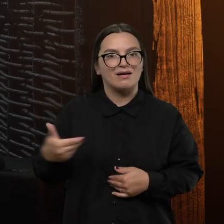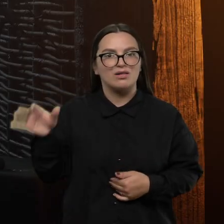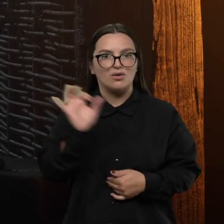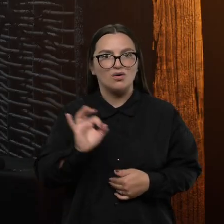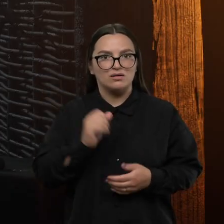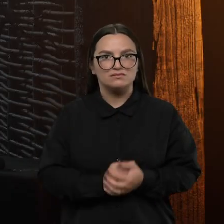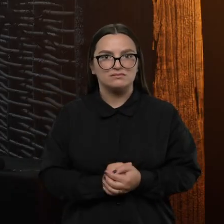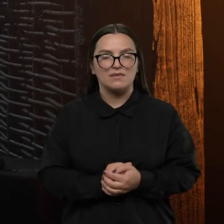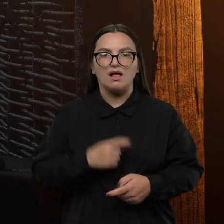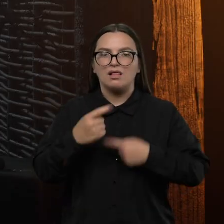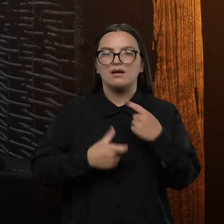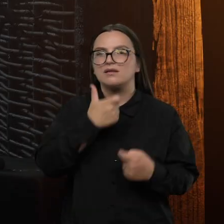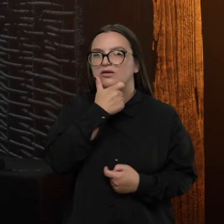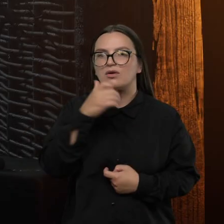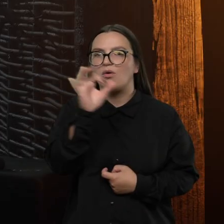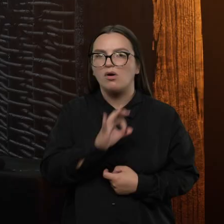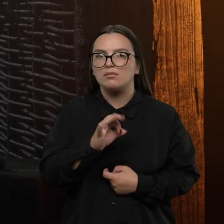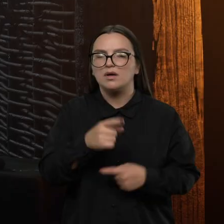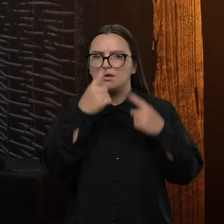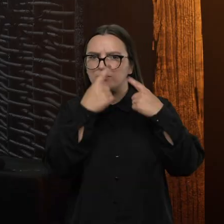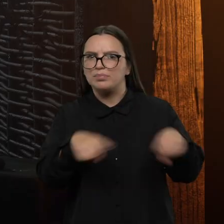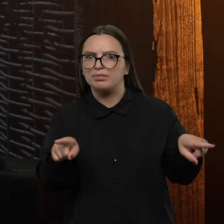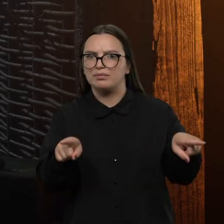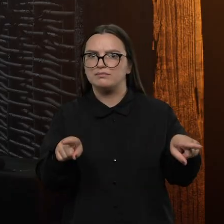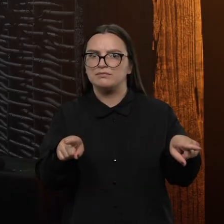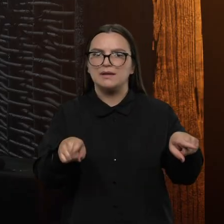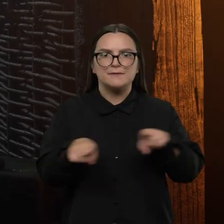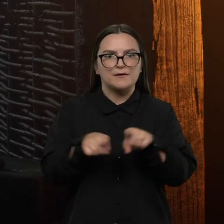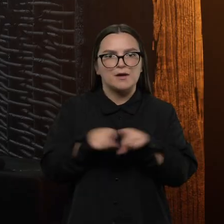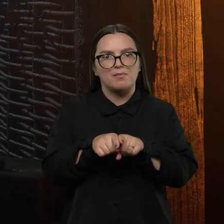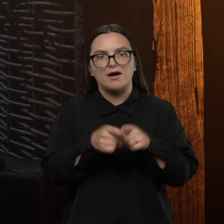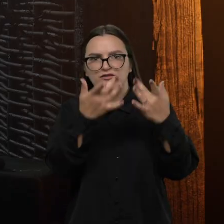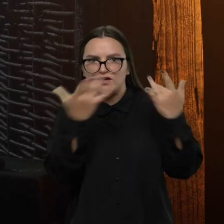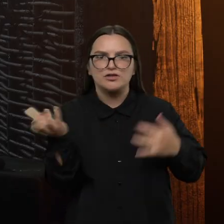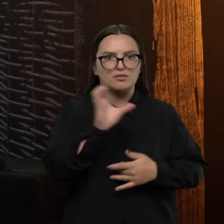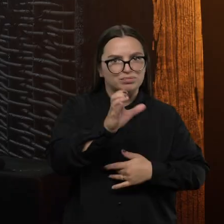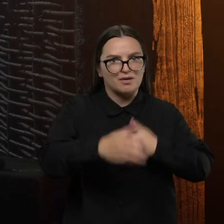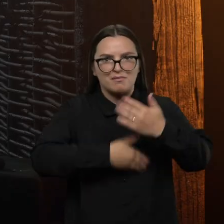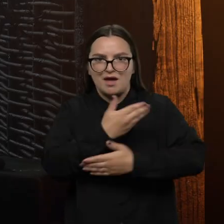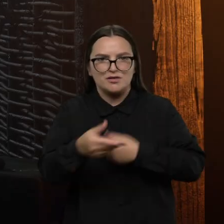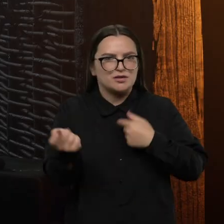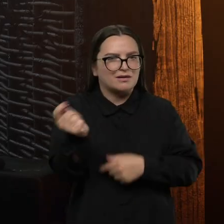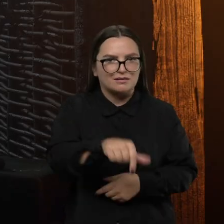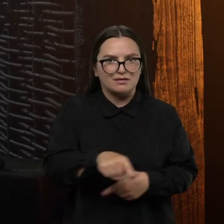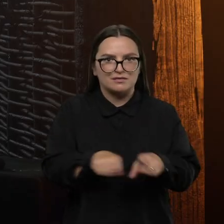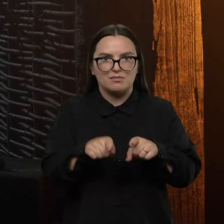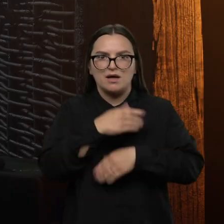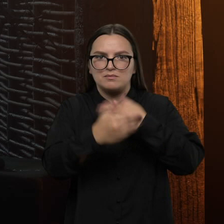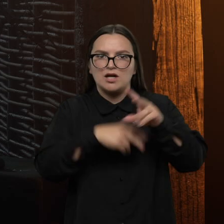archeologija. Laidoje matysite išskirtinę ir niekur nepublikuotą, kartais šiurpią tyrimų